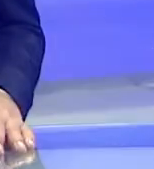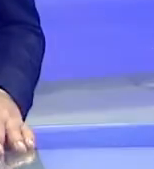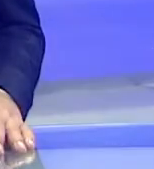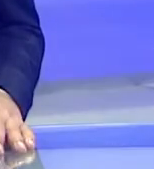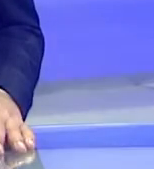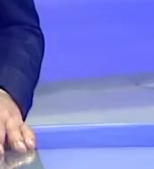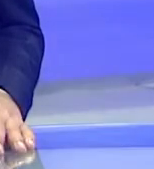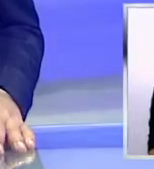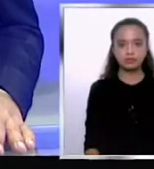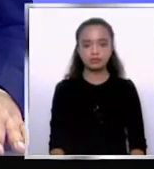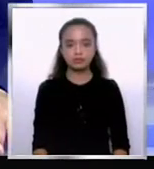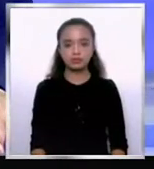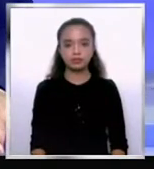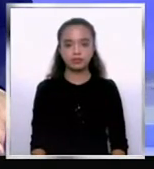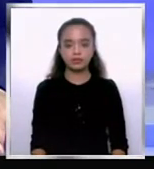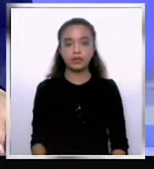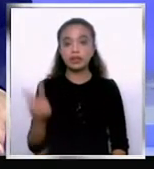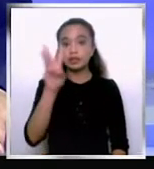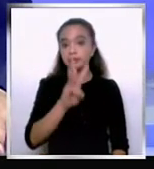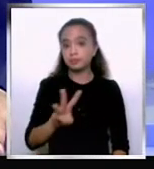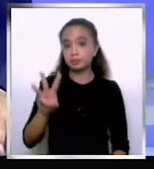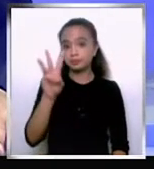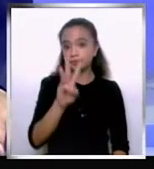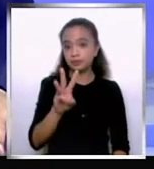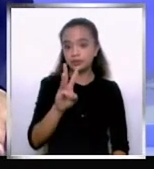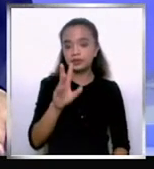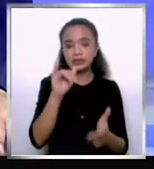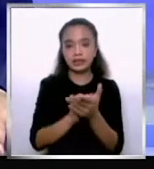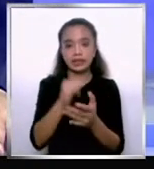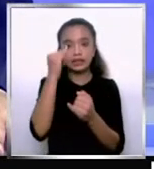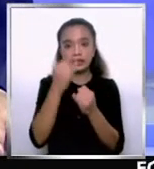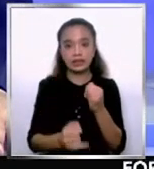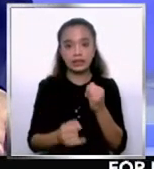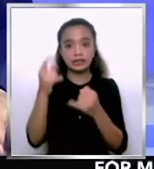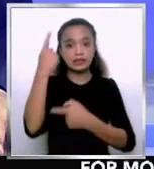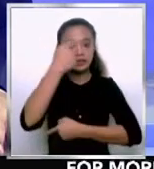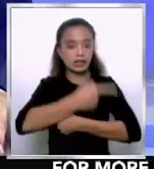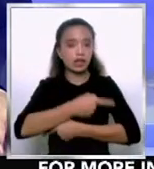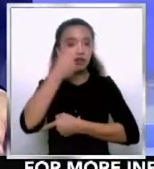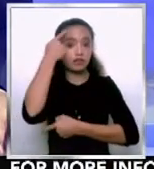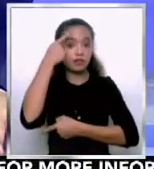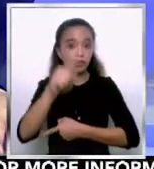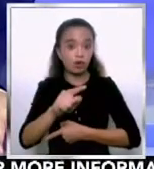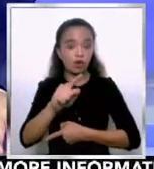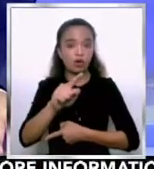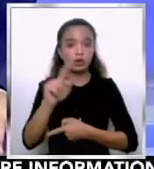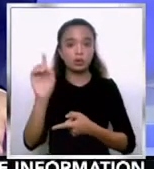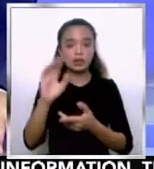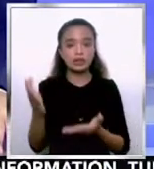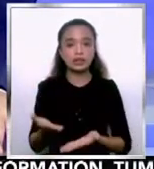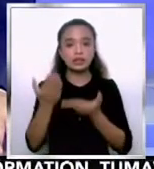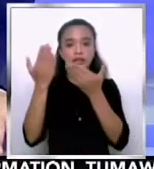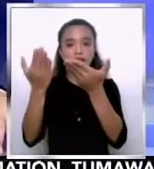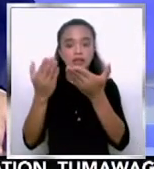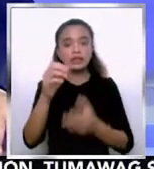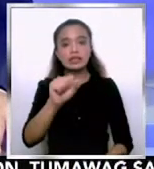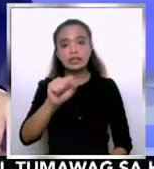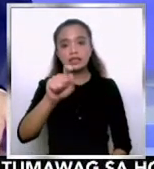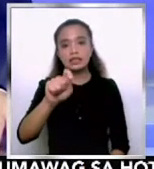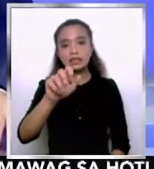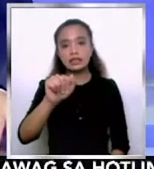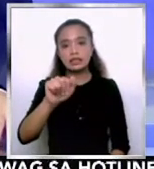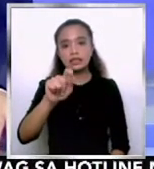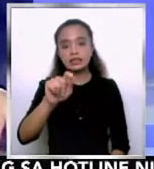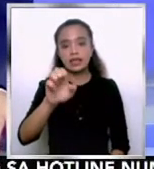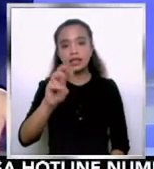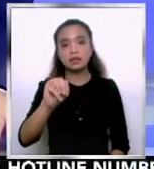Sa Miyerkules, Huno a 8 po ang huling araw ng pagsumite noong tinatawag na Statement of Contributions and Expenditures o SOCE. Yan